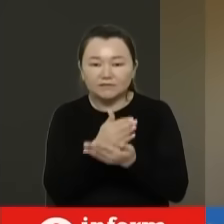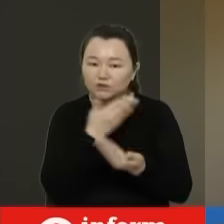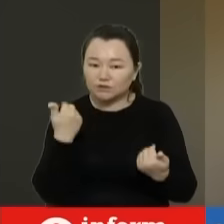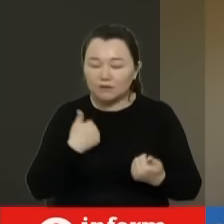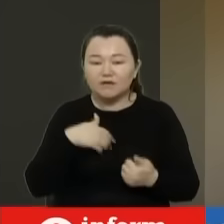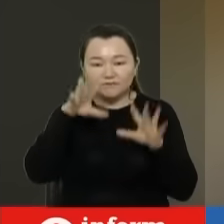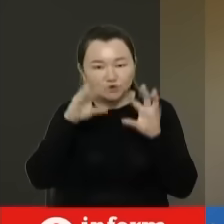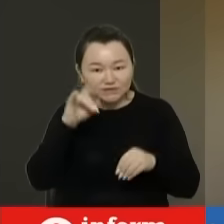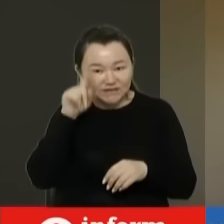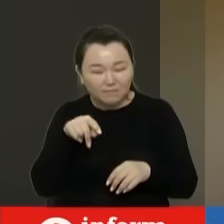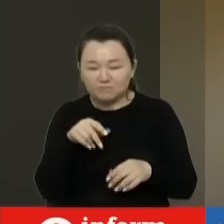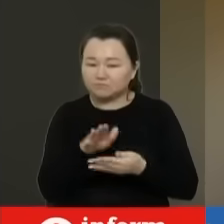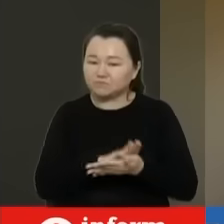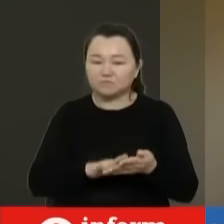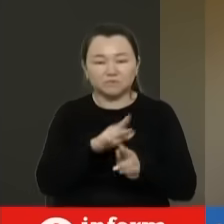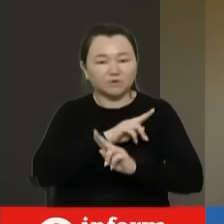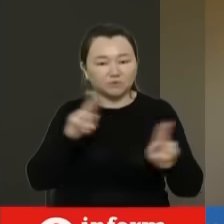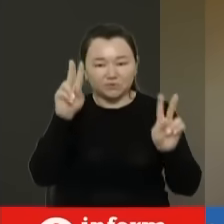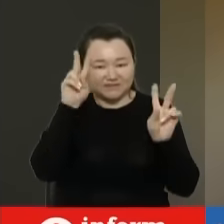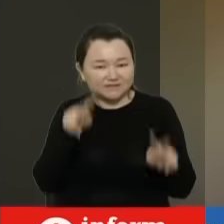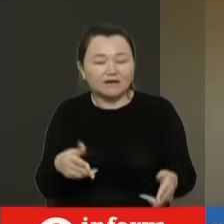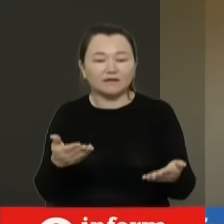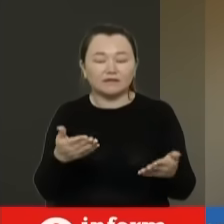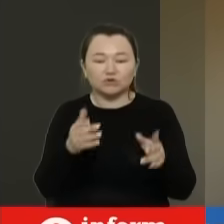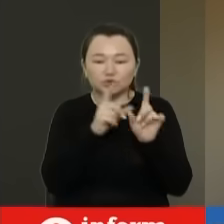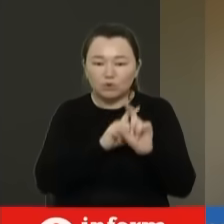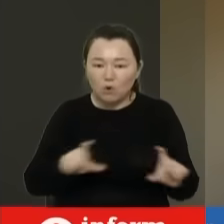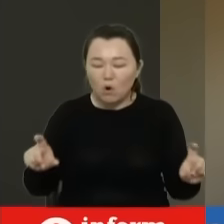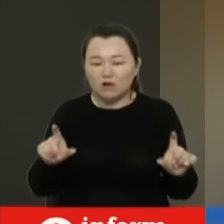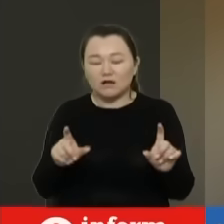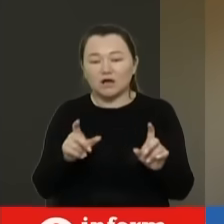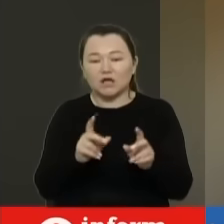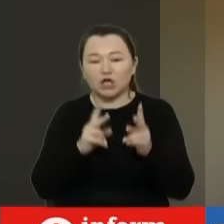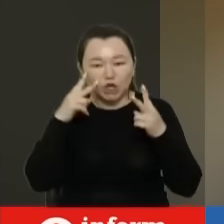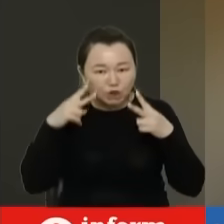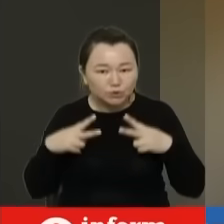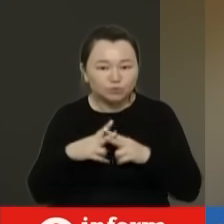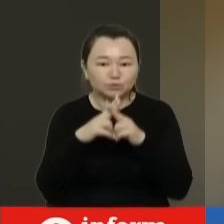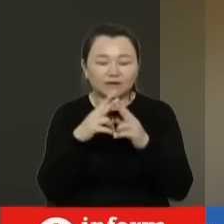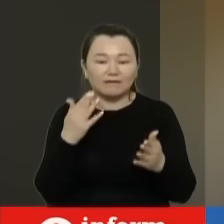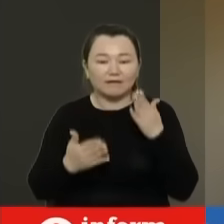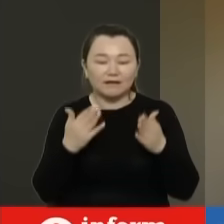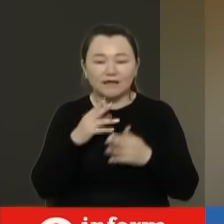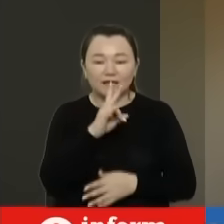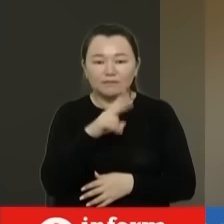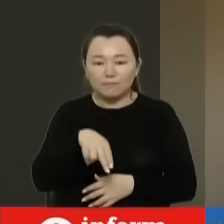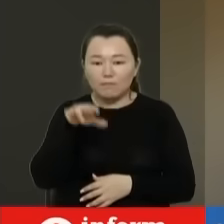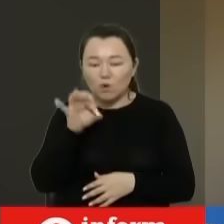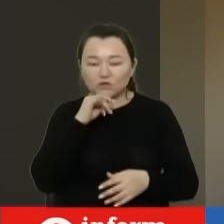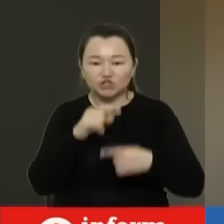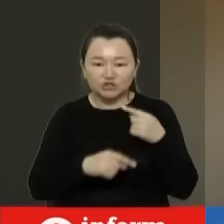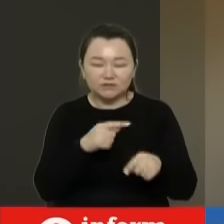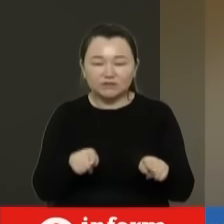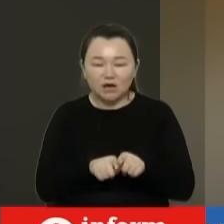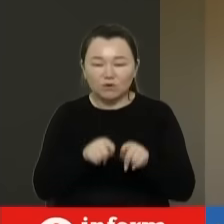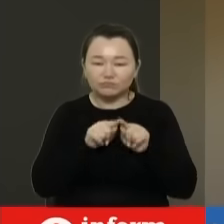бе? Жоқ. Оны мектептерде, институттарда, немесе НПО арқылы осындай үгіт